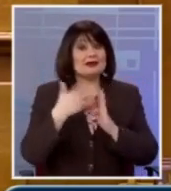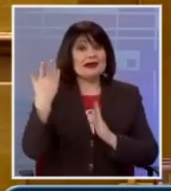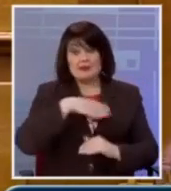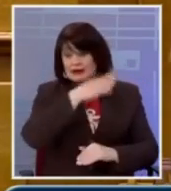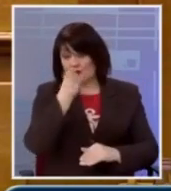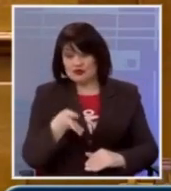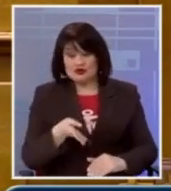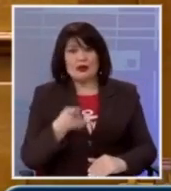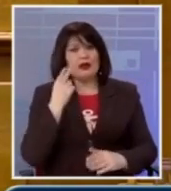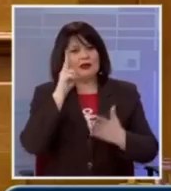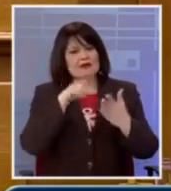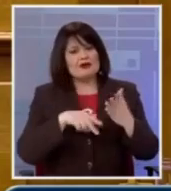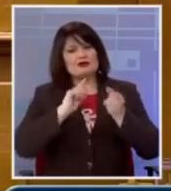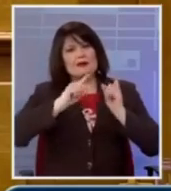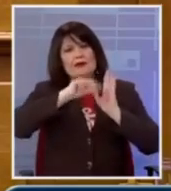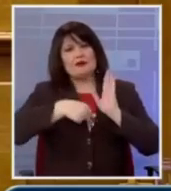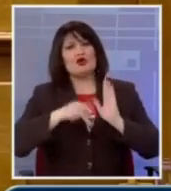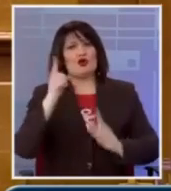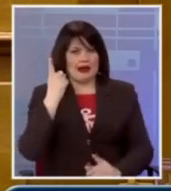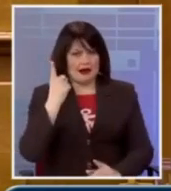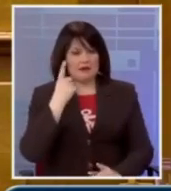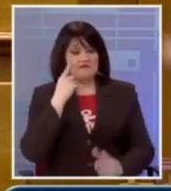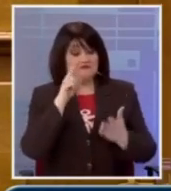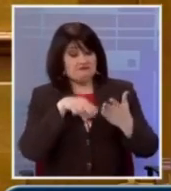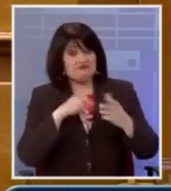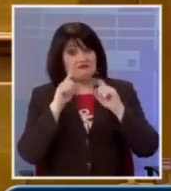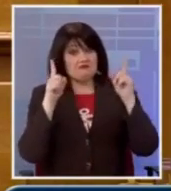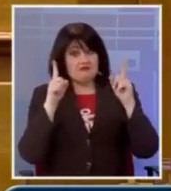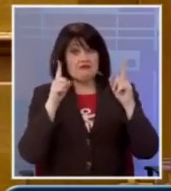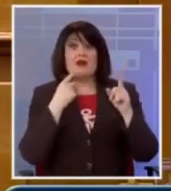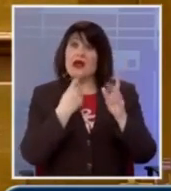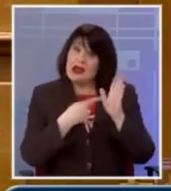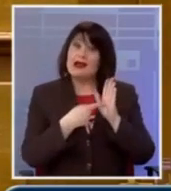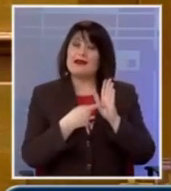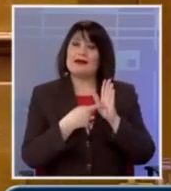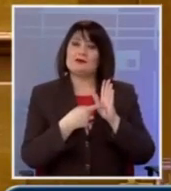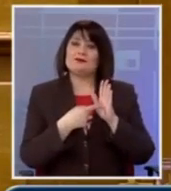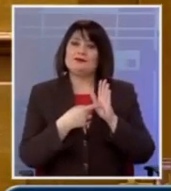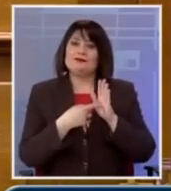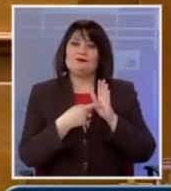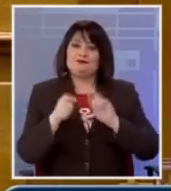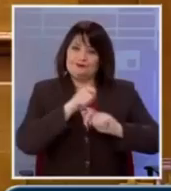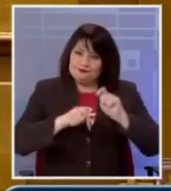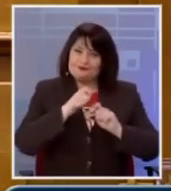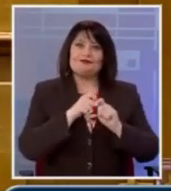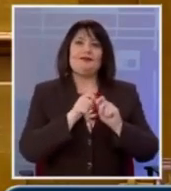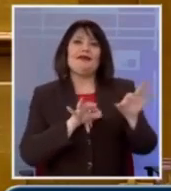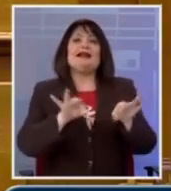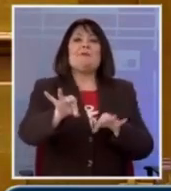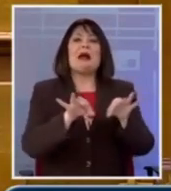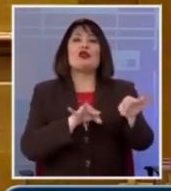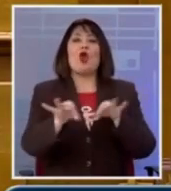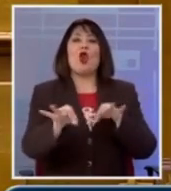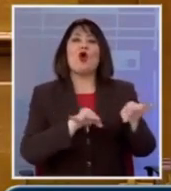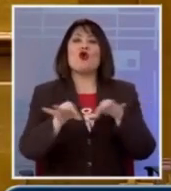1930-2015. Διαβάζοντας το Μνημόνιο 1 μου έκανε εντύπωση ότι είχε ρητή αναφορά στην κατάρτιση χτιματολογίου,